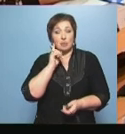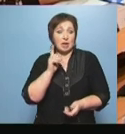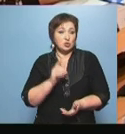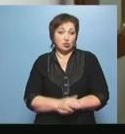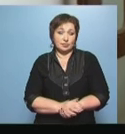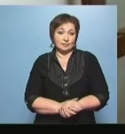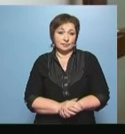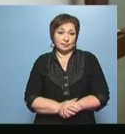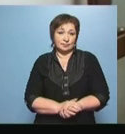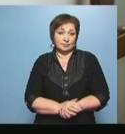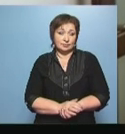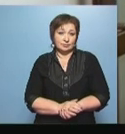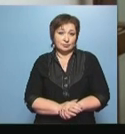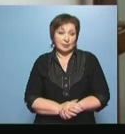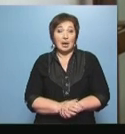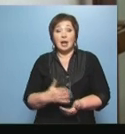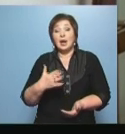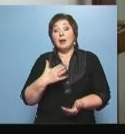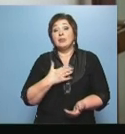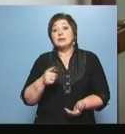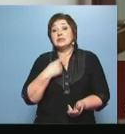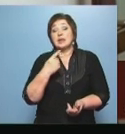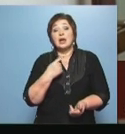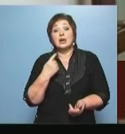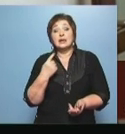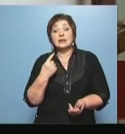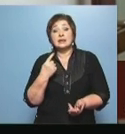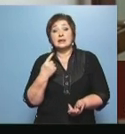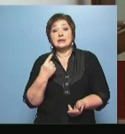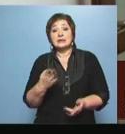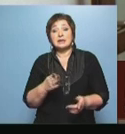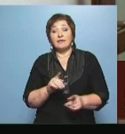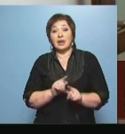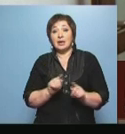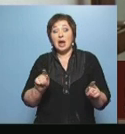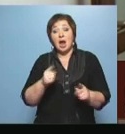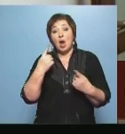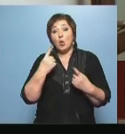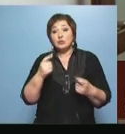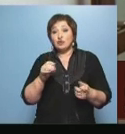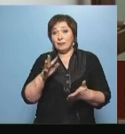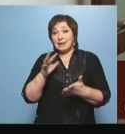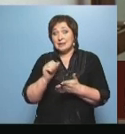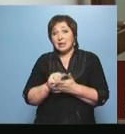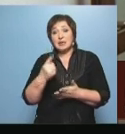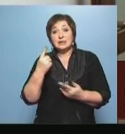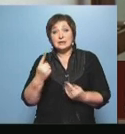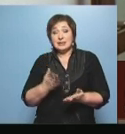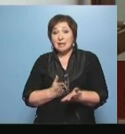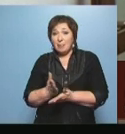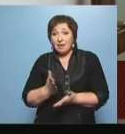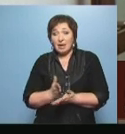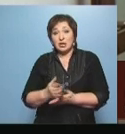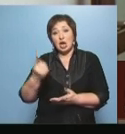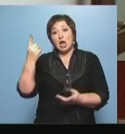организации. Занятия физической культурой и спортом – это как процесс замещения, занятия творчеством. Но да,